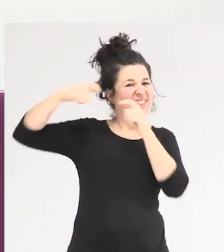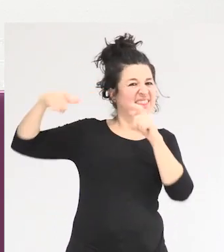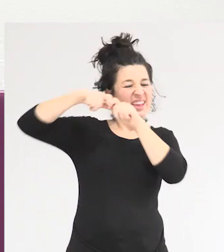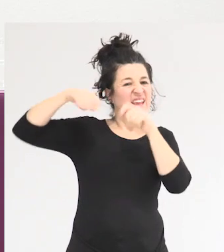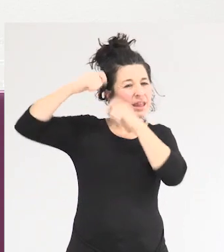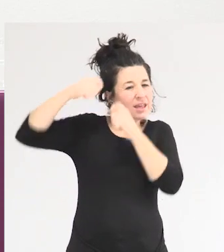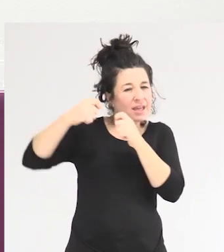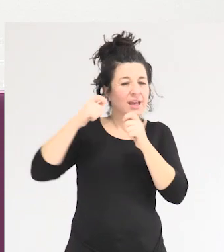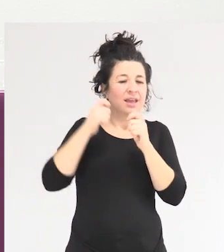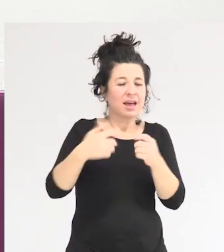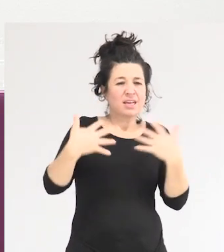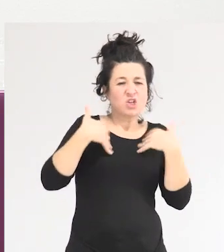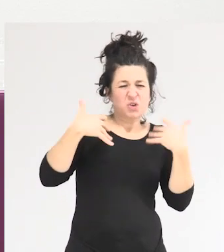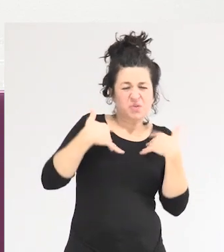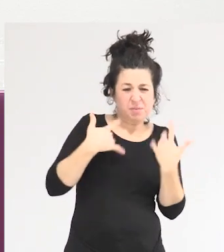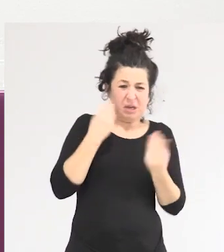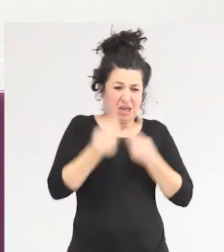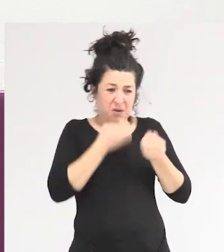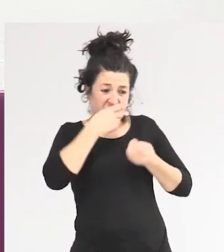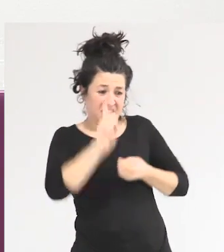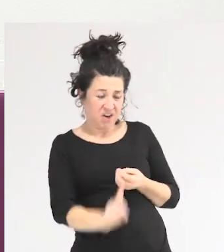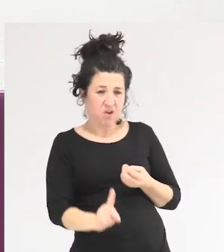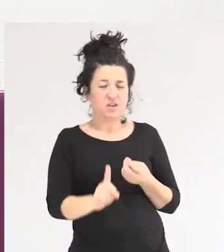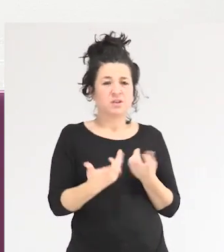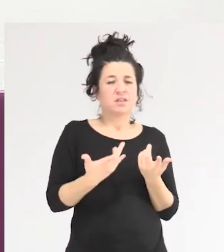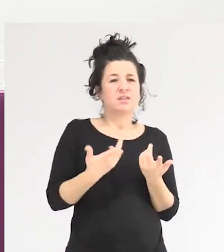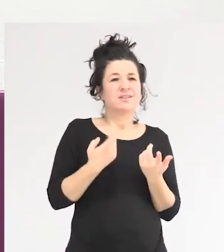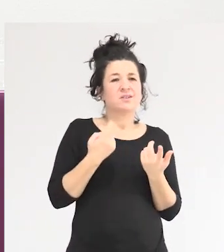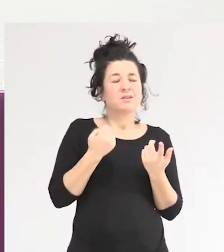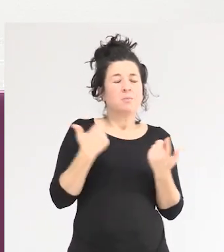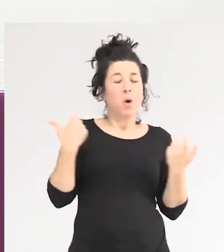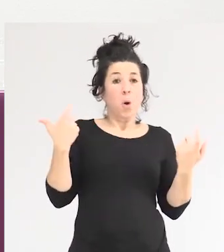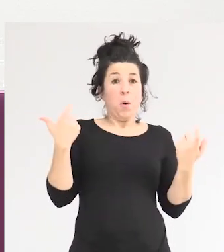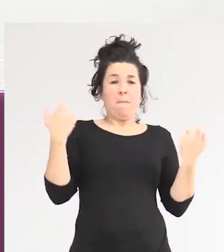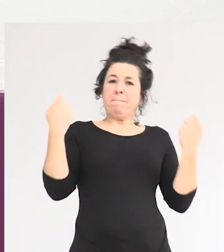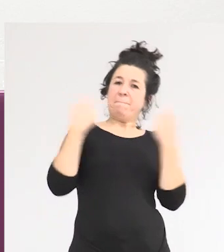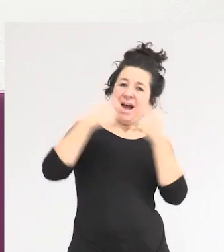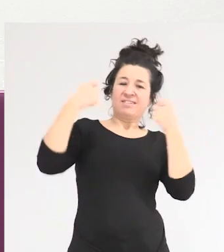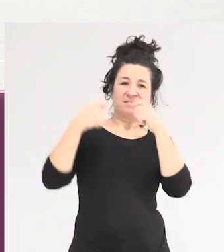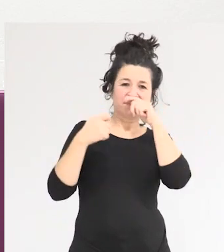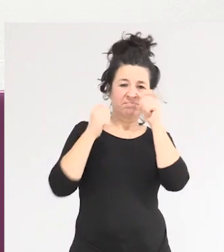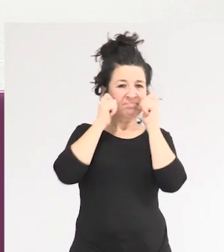nola sufritzen duen, hori oso gaizki ateratzen zaiolako. Eta bueno, oso txokantea niretzako, ez?